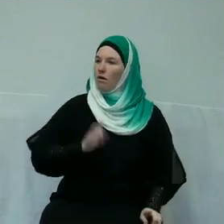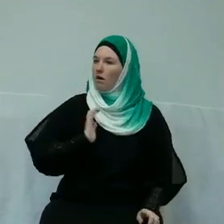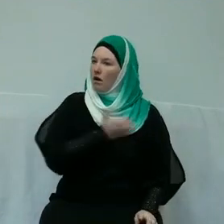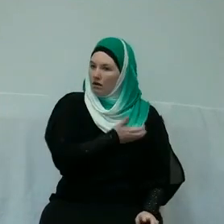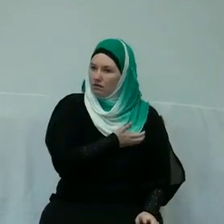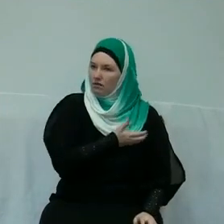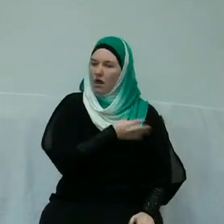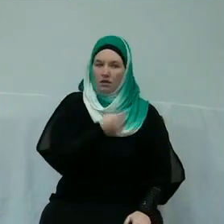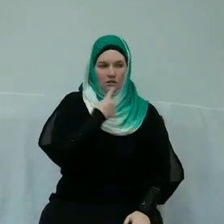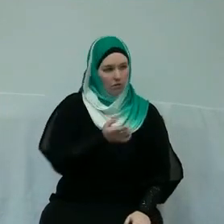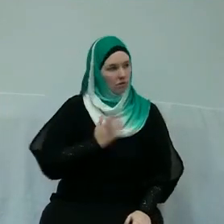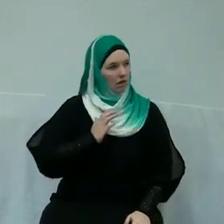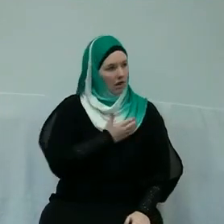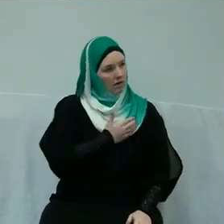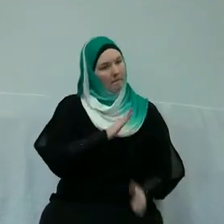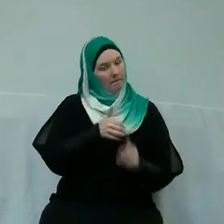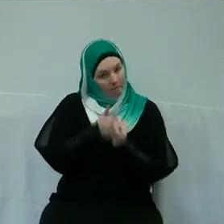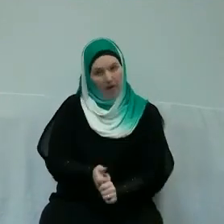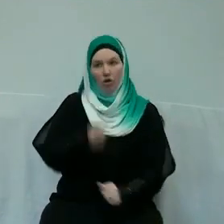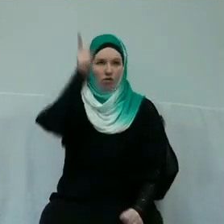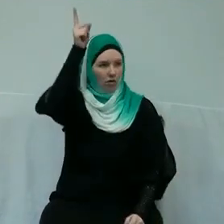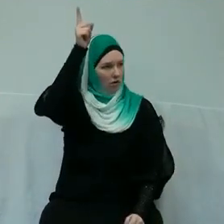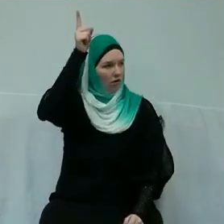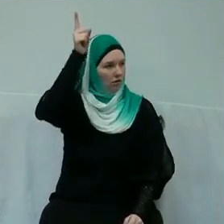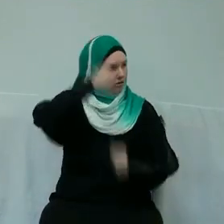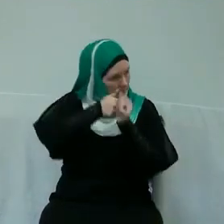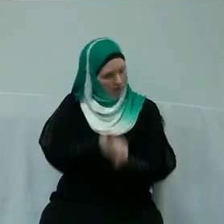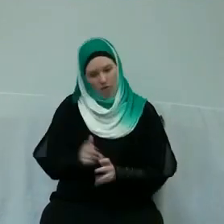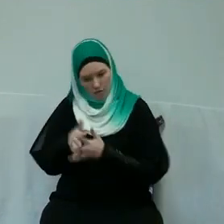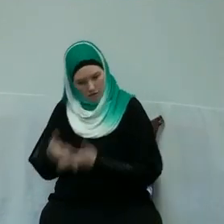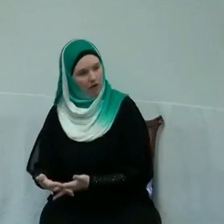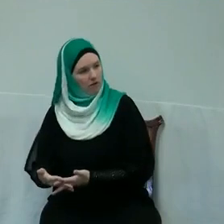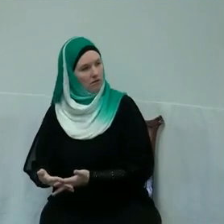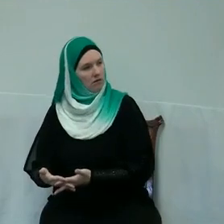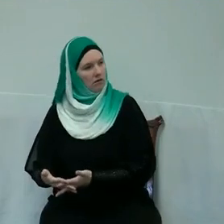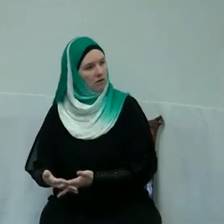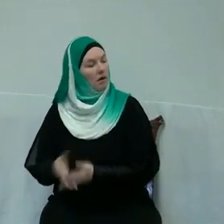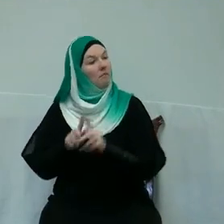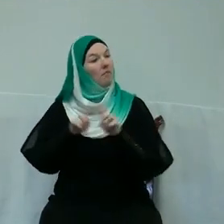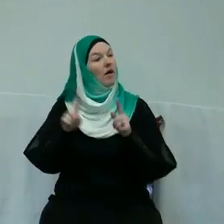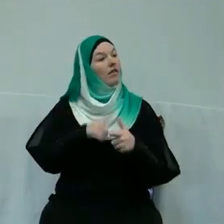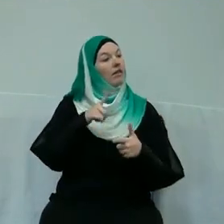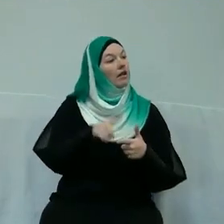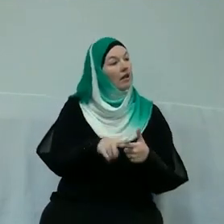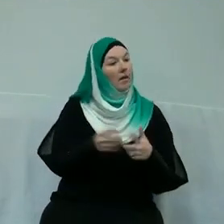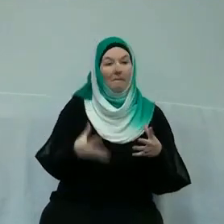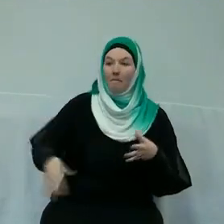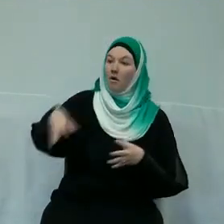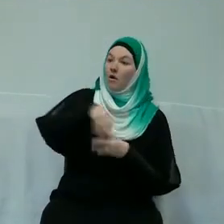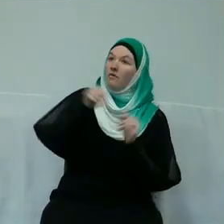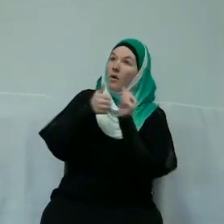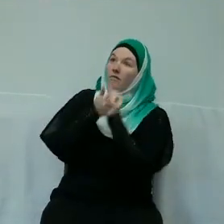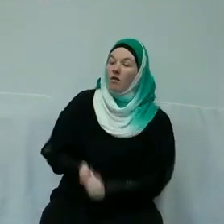أطيع الله, obey Allah, which is to follow the Quran, But then part of obeying